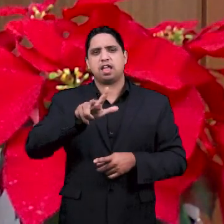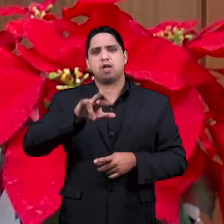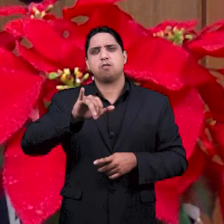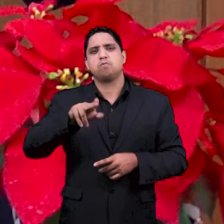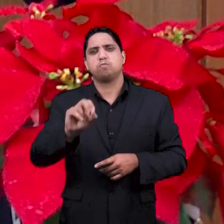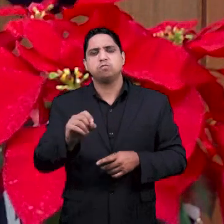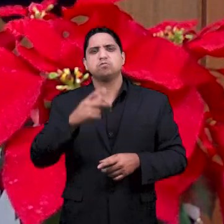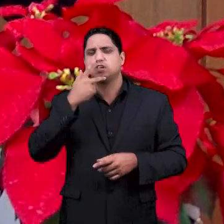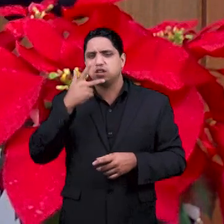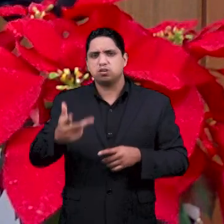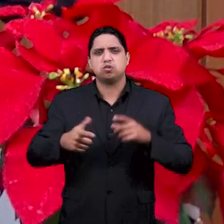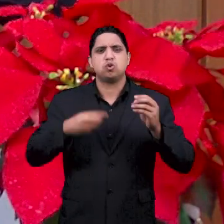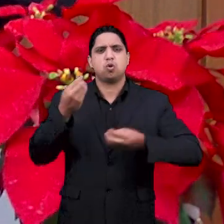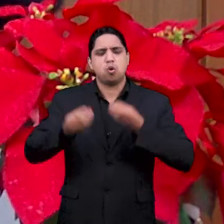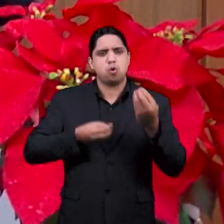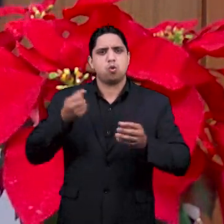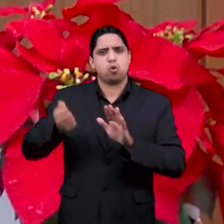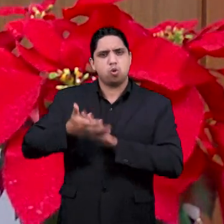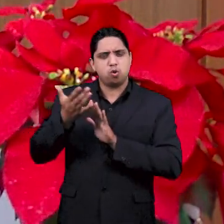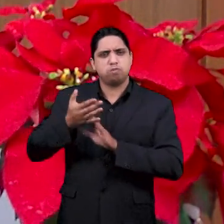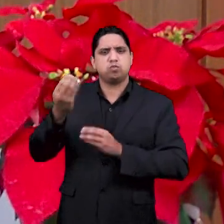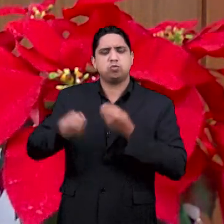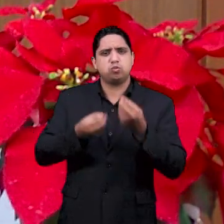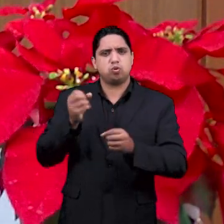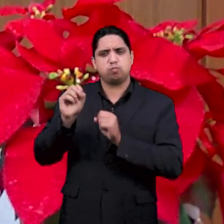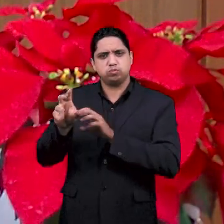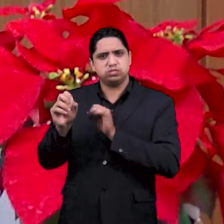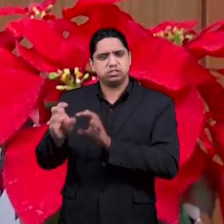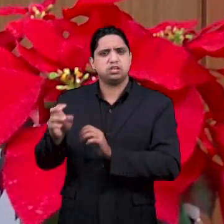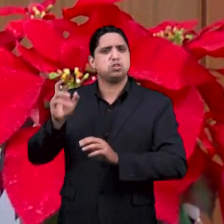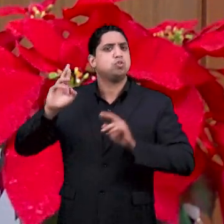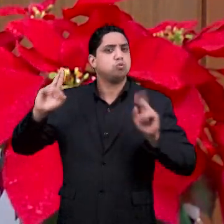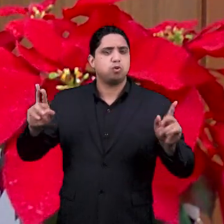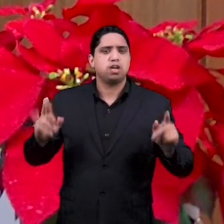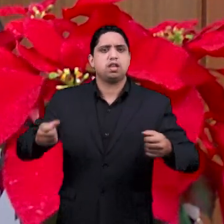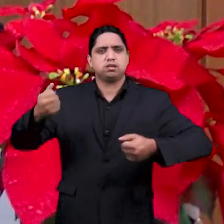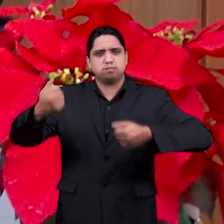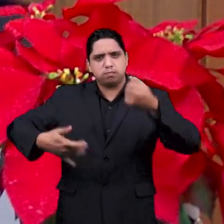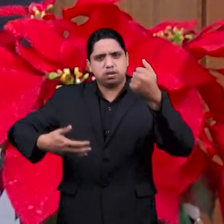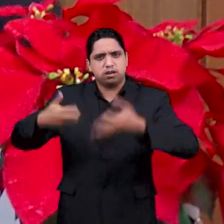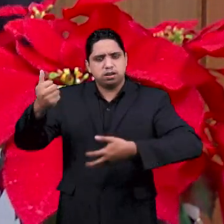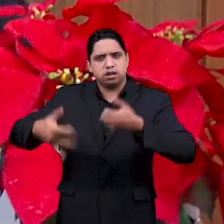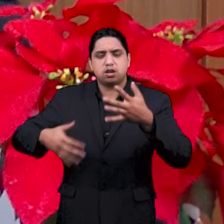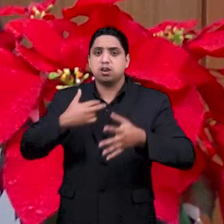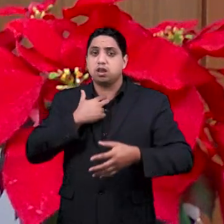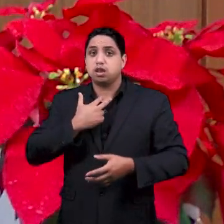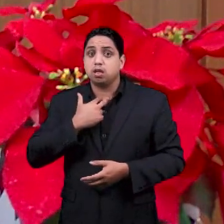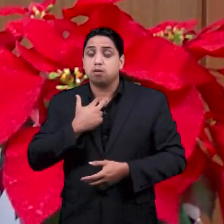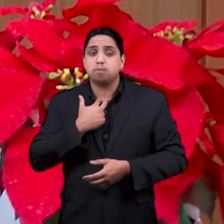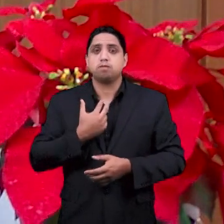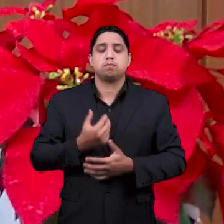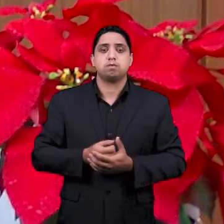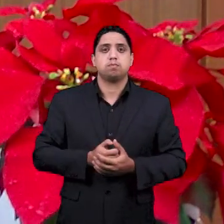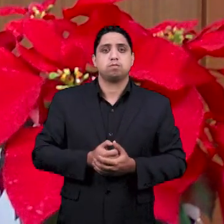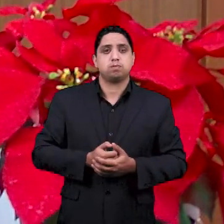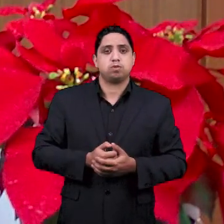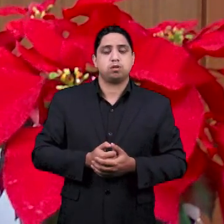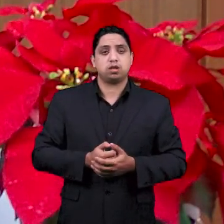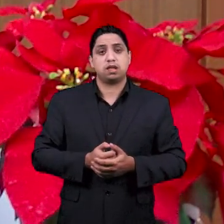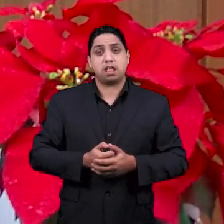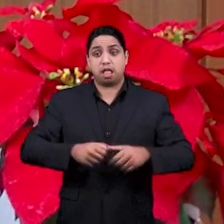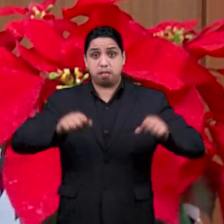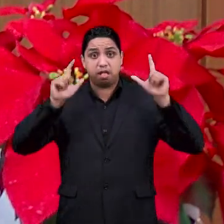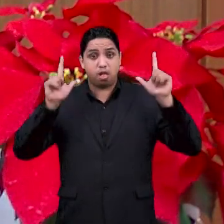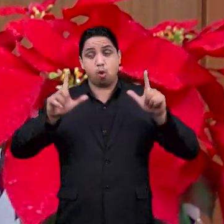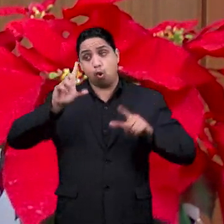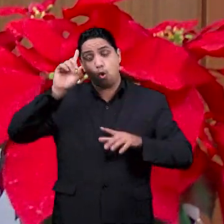они боролись из-за этого, когда Лютер начал говорить о хвале. И они